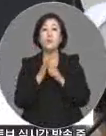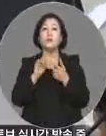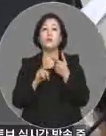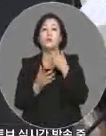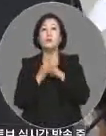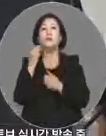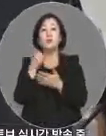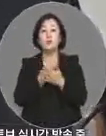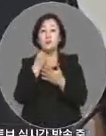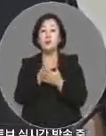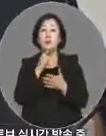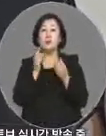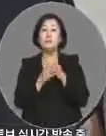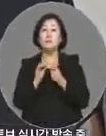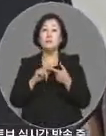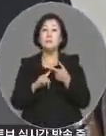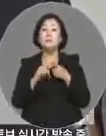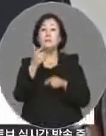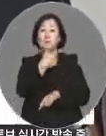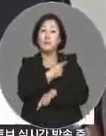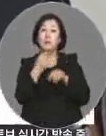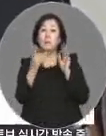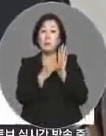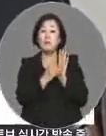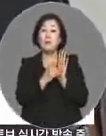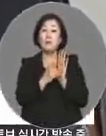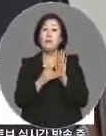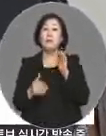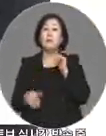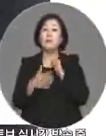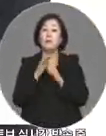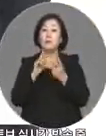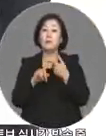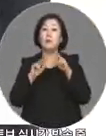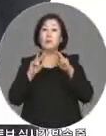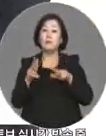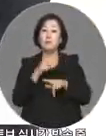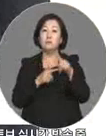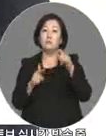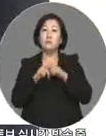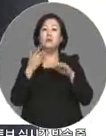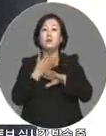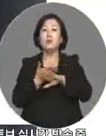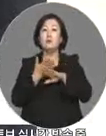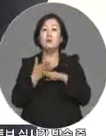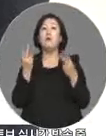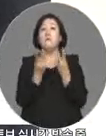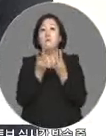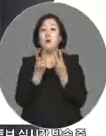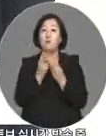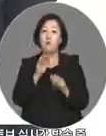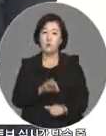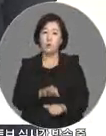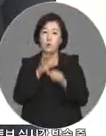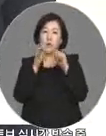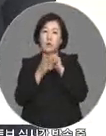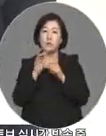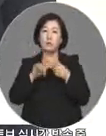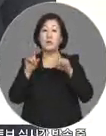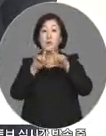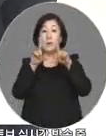나옵니다. 많이 보는 입장인데 이제는 못 보면 다른 루트를 생각해야겠죠. 방역 패스 그런